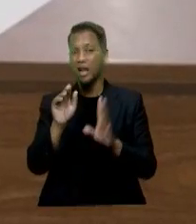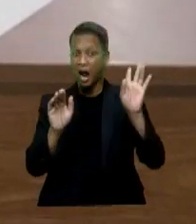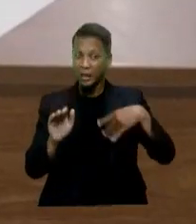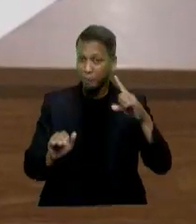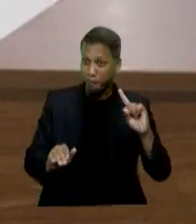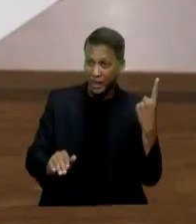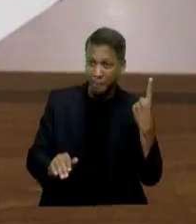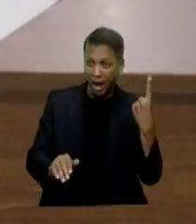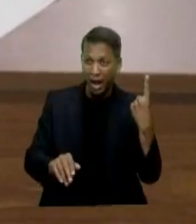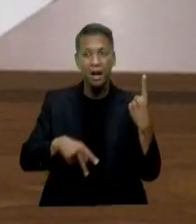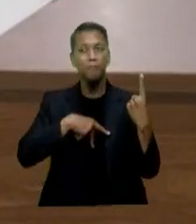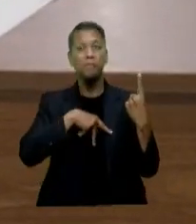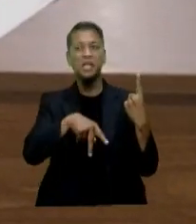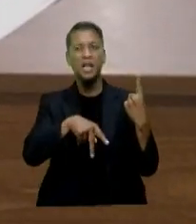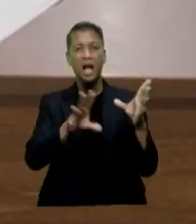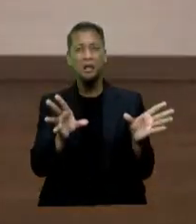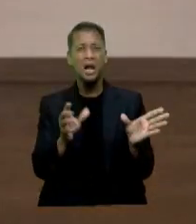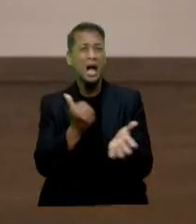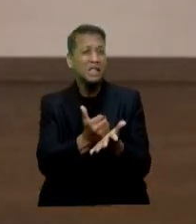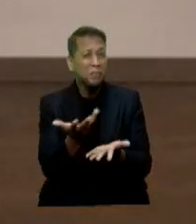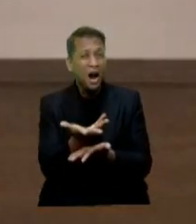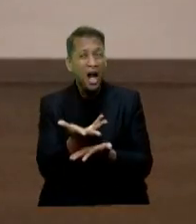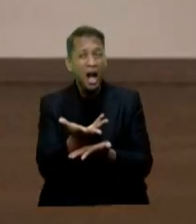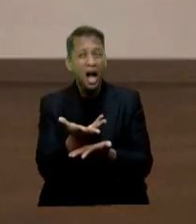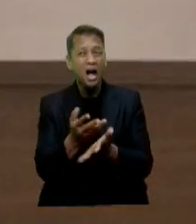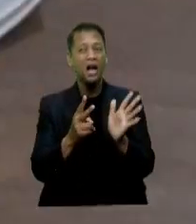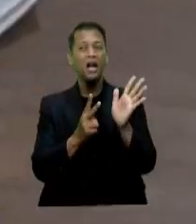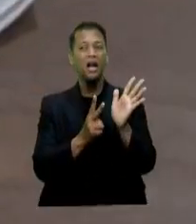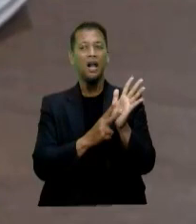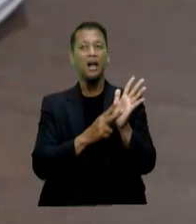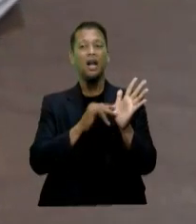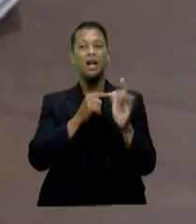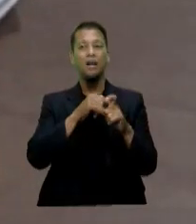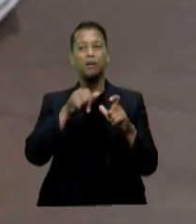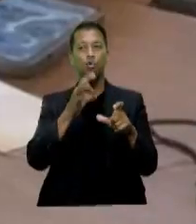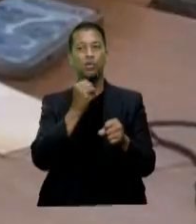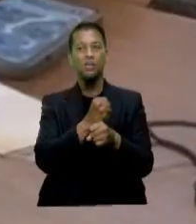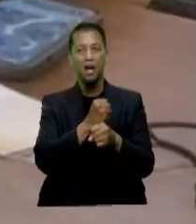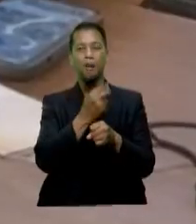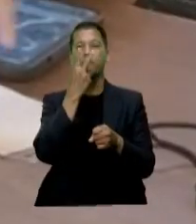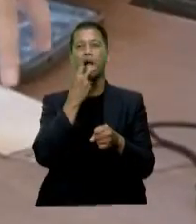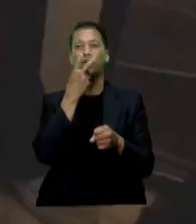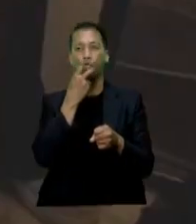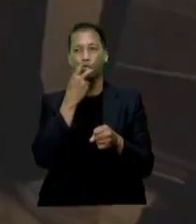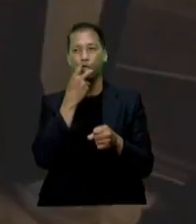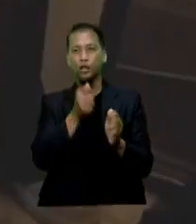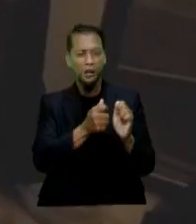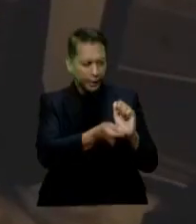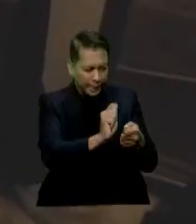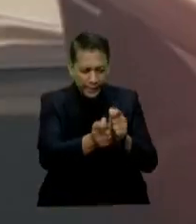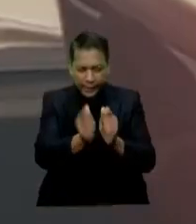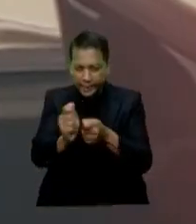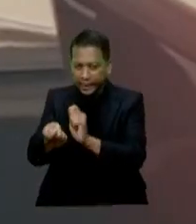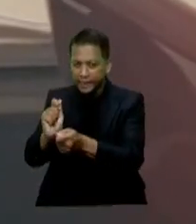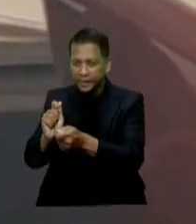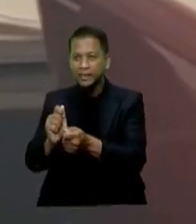audisi yang rata-rata berasal dari Mojang, Bandung ini nampak antusias menjalani serangkaian tes. Rangkaian